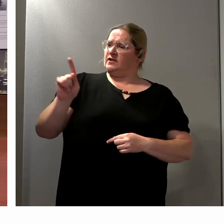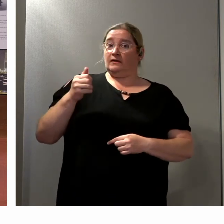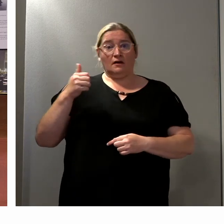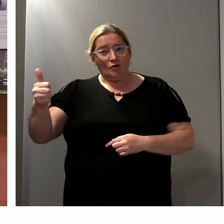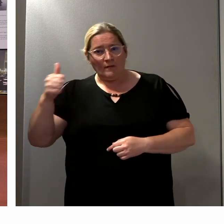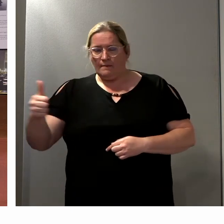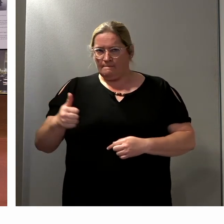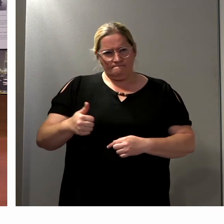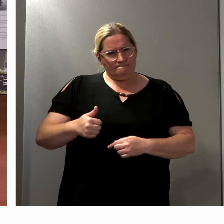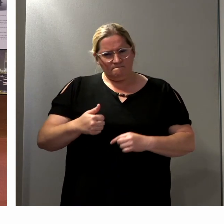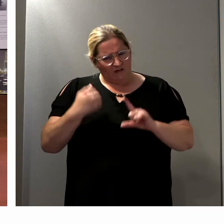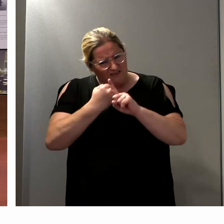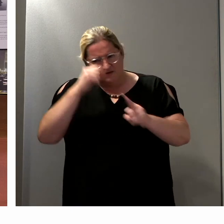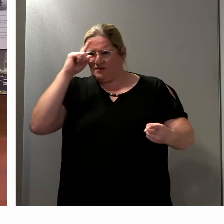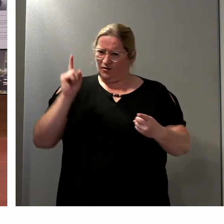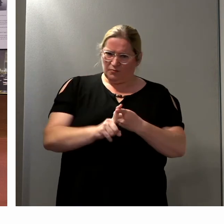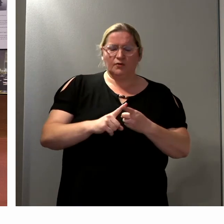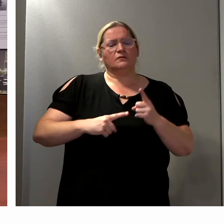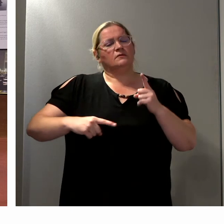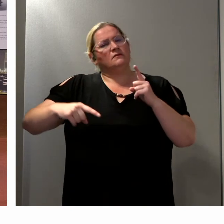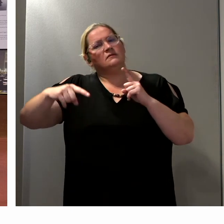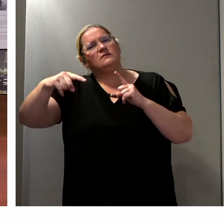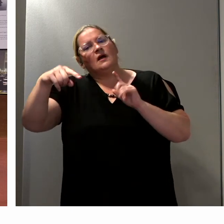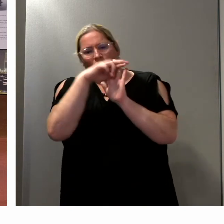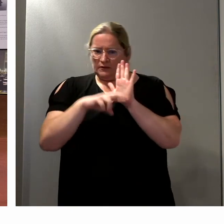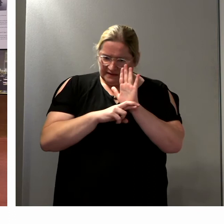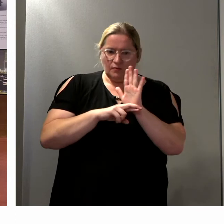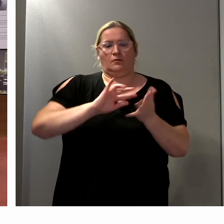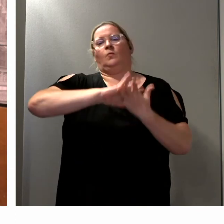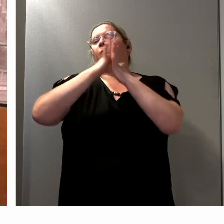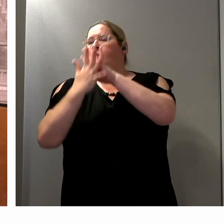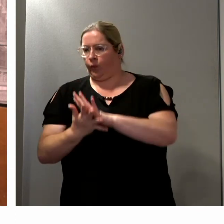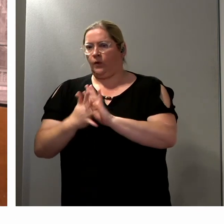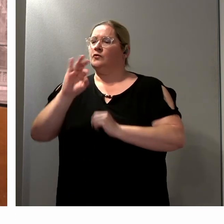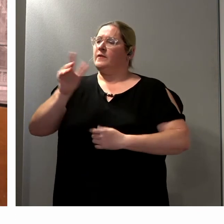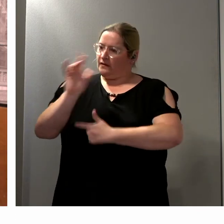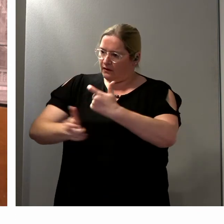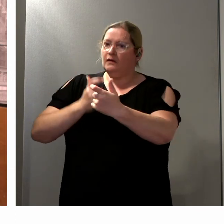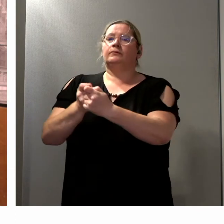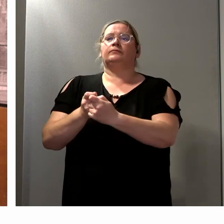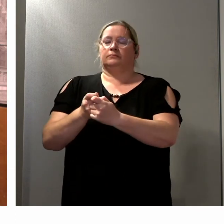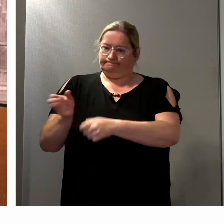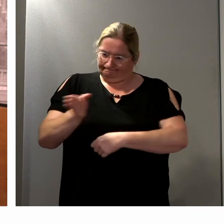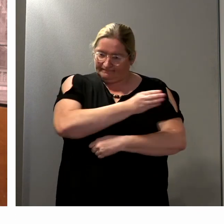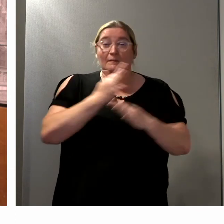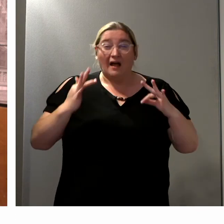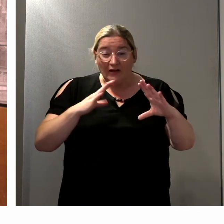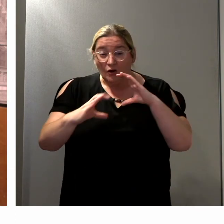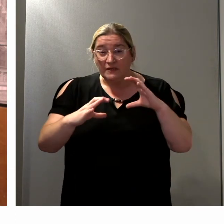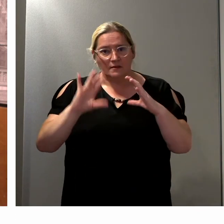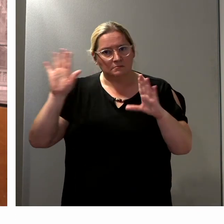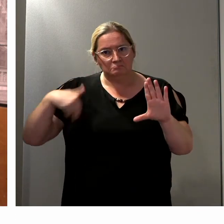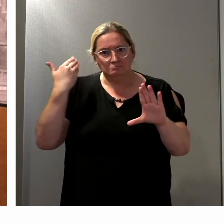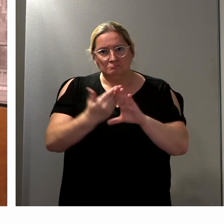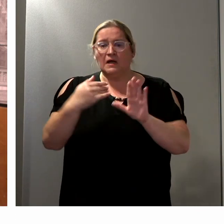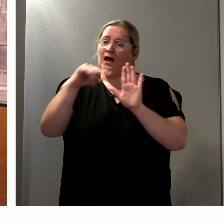porter cette réglementation évidemment sur la partie numérique. Mais en l'occurrence, sur le volet de la communication, il n'y avait pas